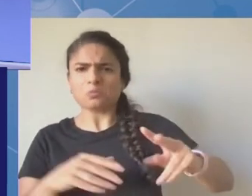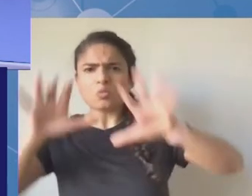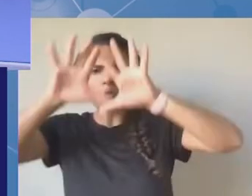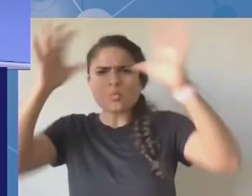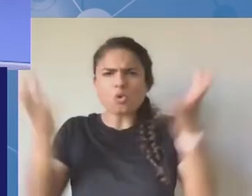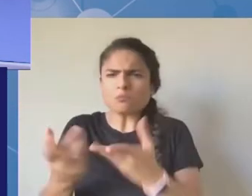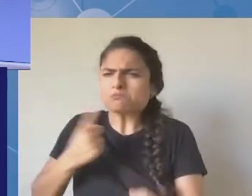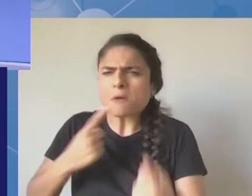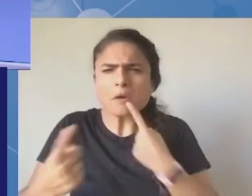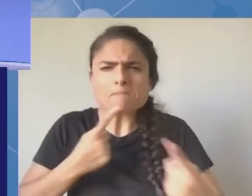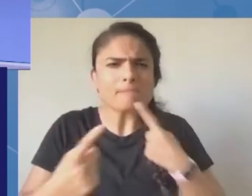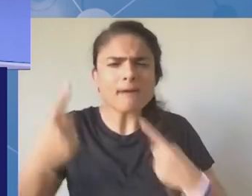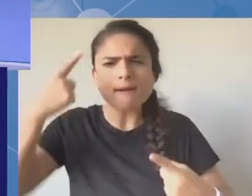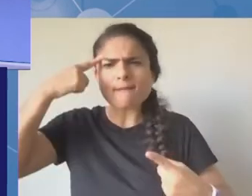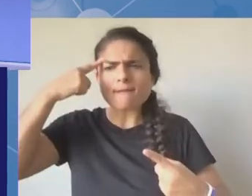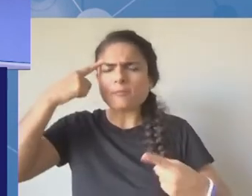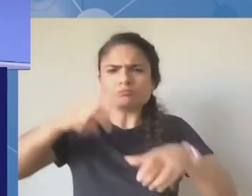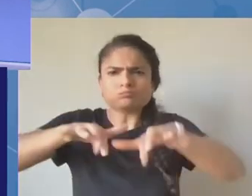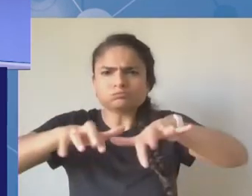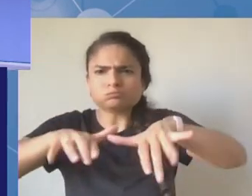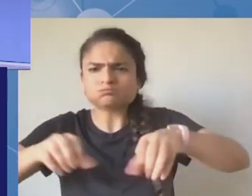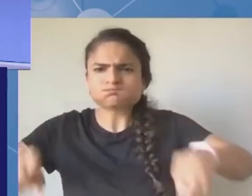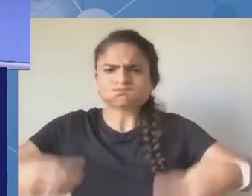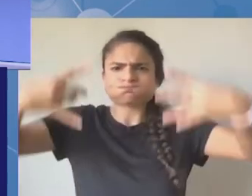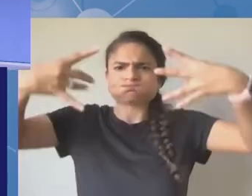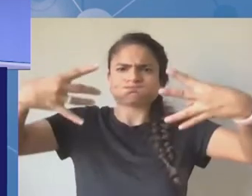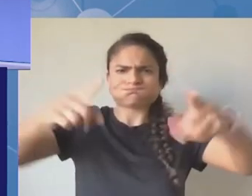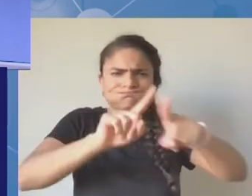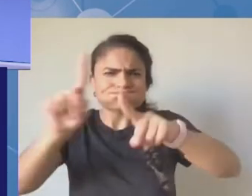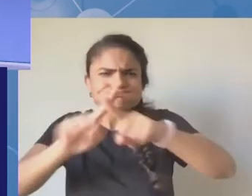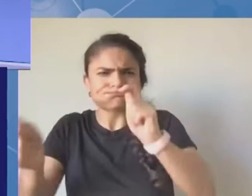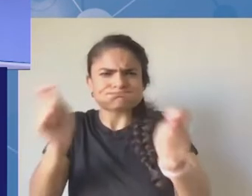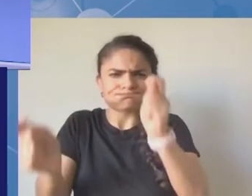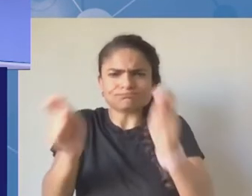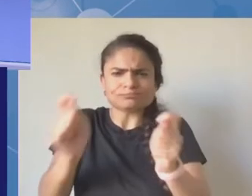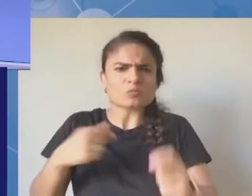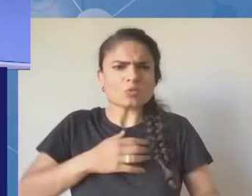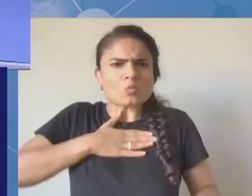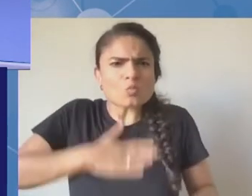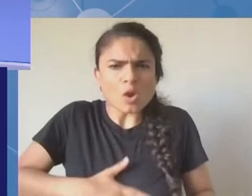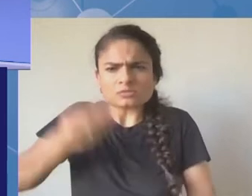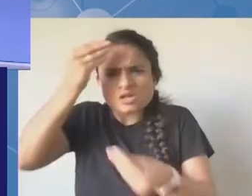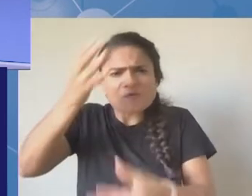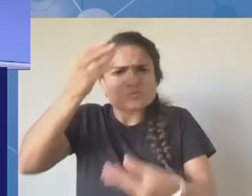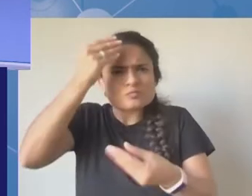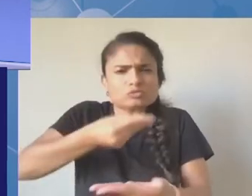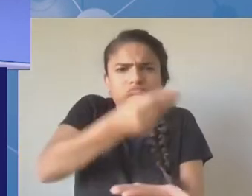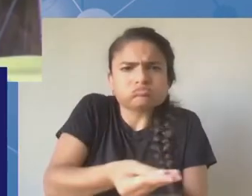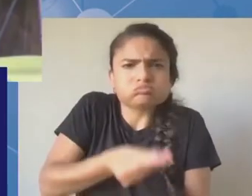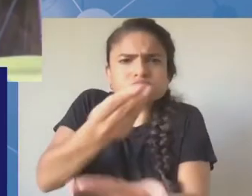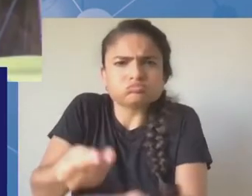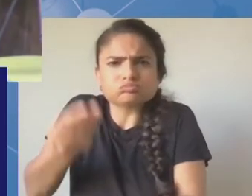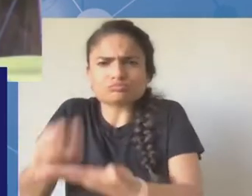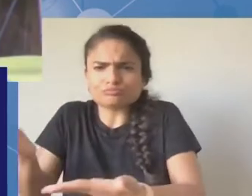إمكانية اللقاء. أود أيضا أن أؤكد أنه خلال هذا المنتدى استطعنا